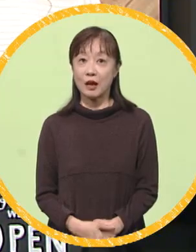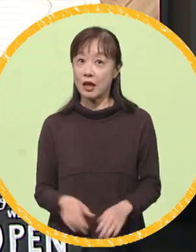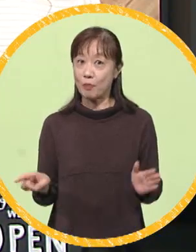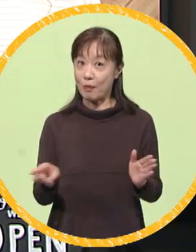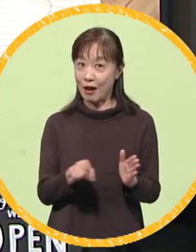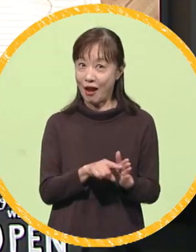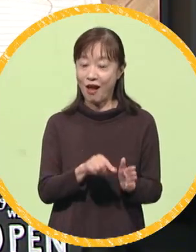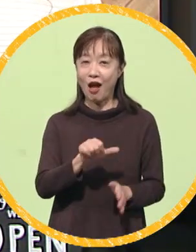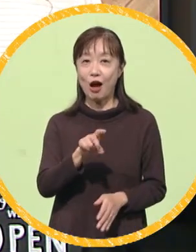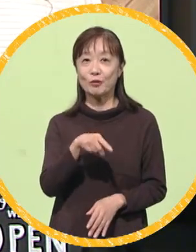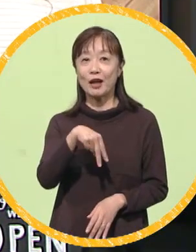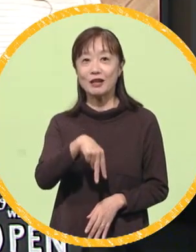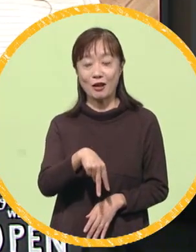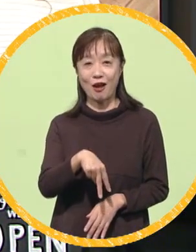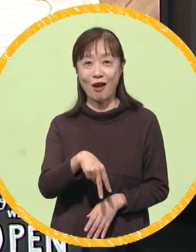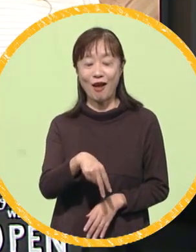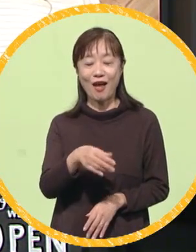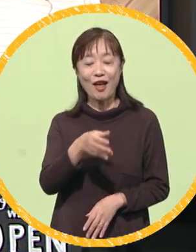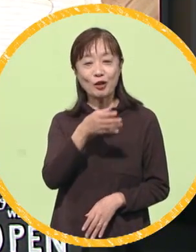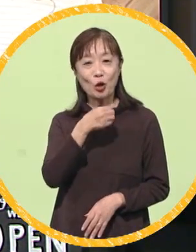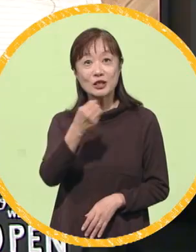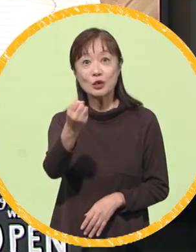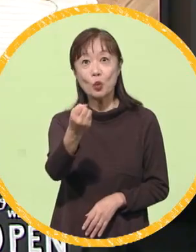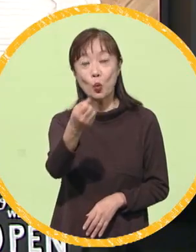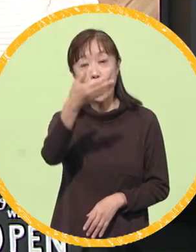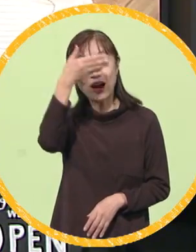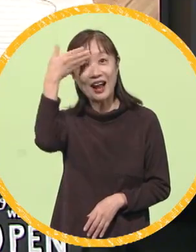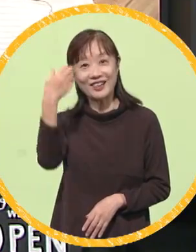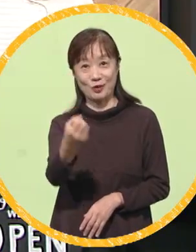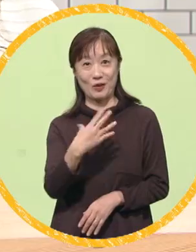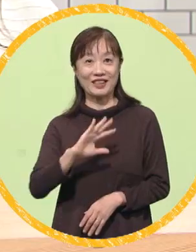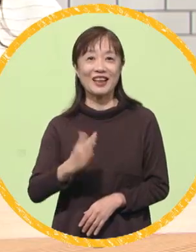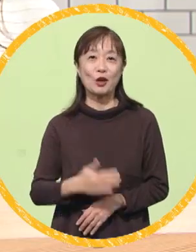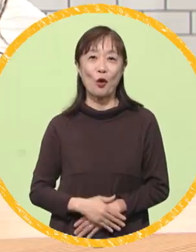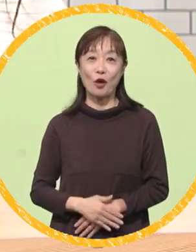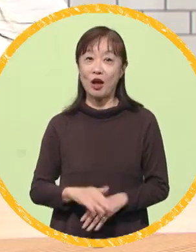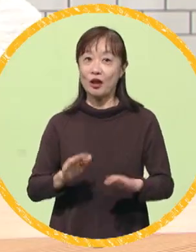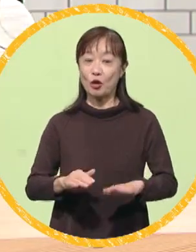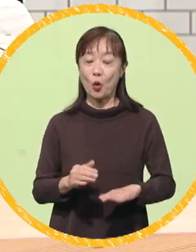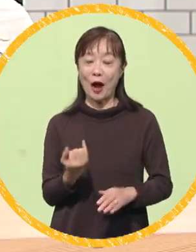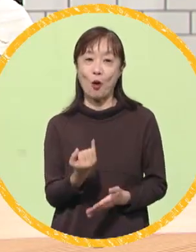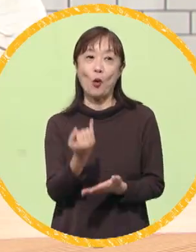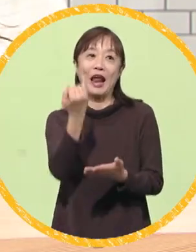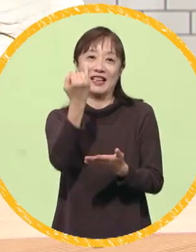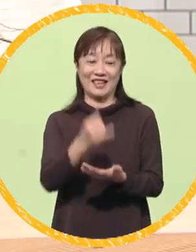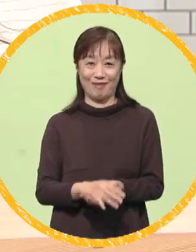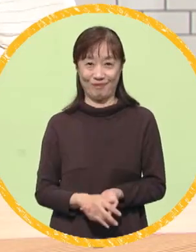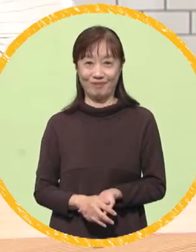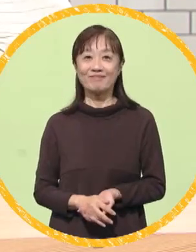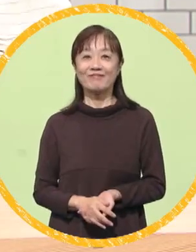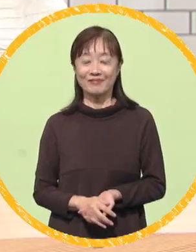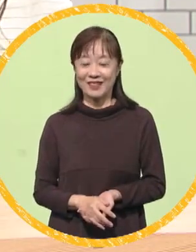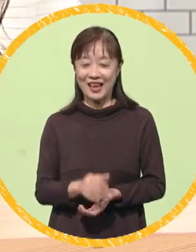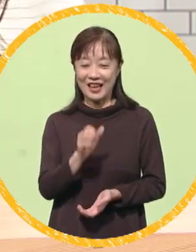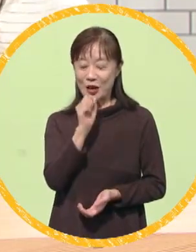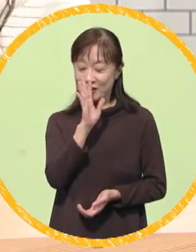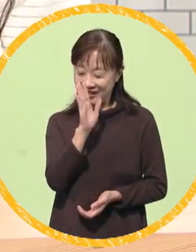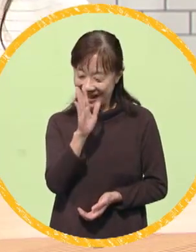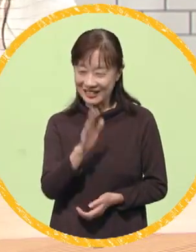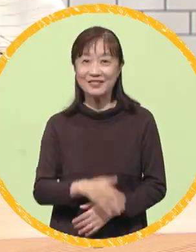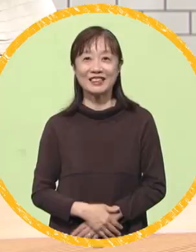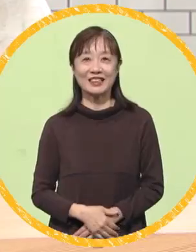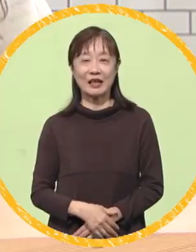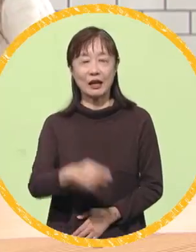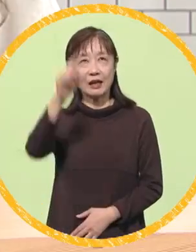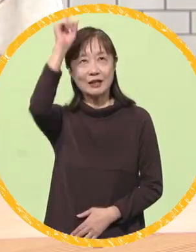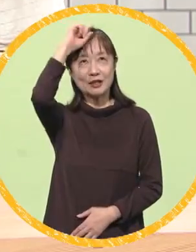までアンナちゃんが一番年下で、はい、って言ってたんですけど、晴れてお姉さんになりましたね。 先輩よろしくお願いします。 こんなんでご